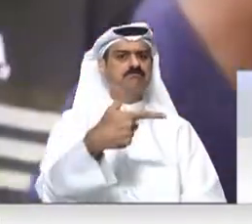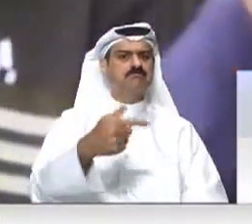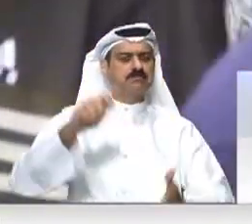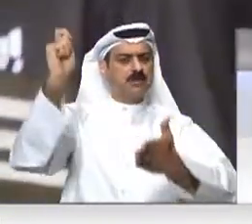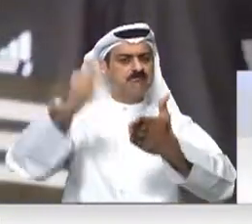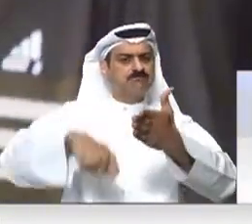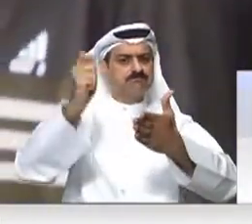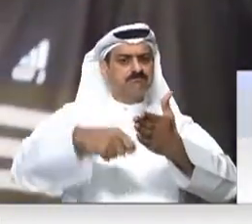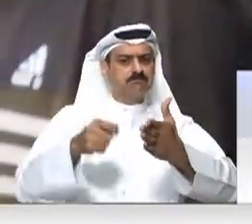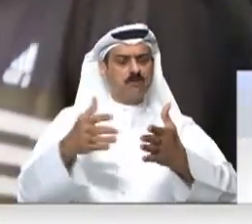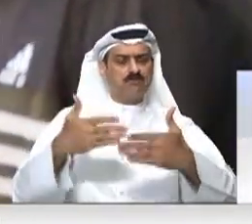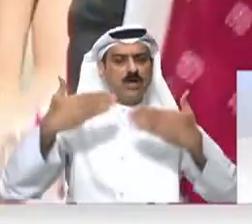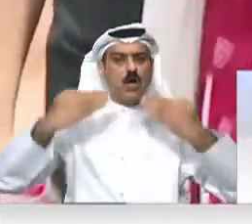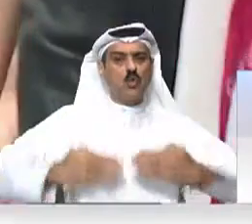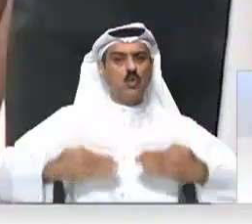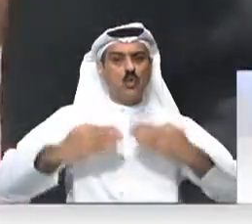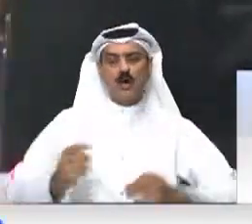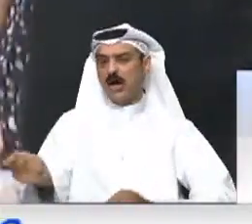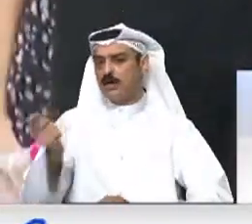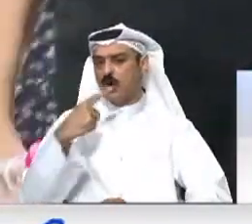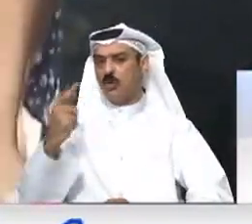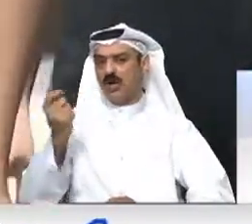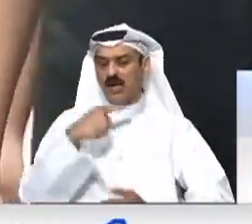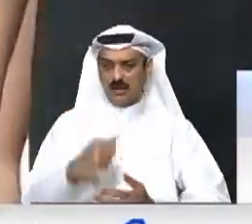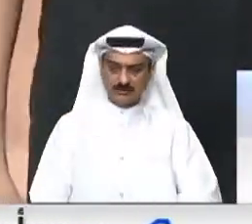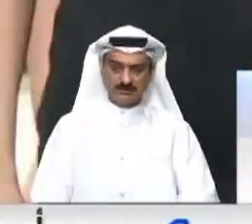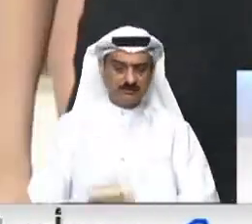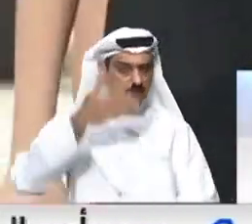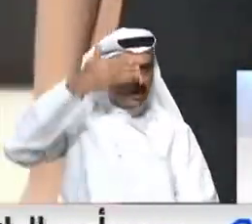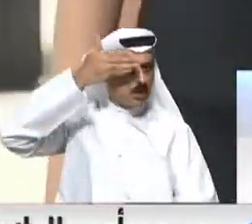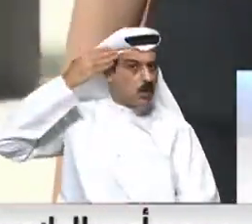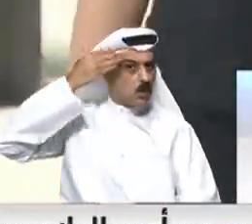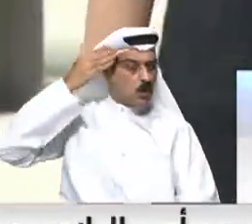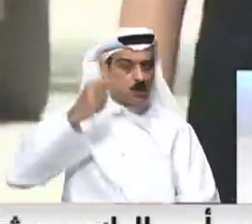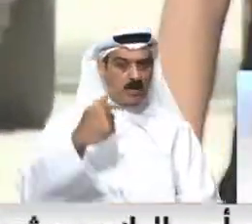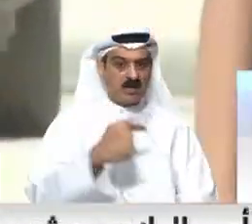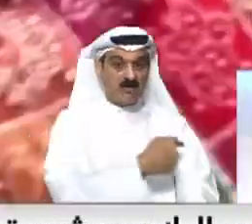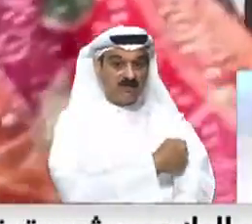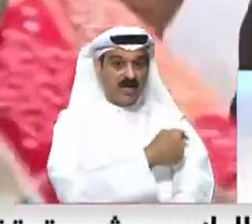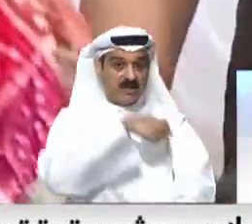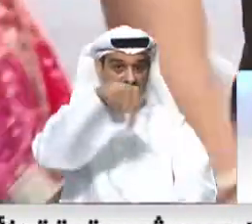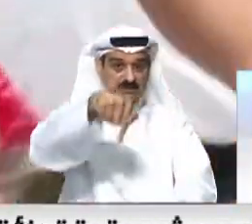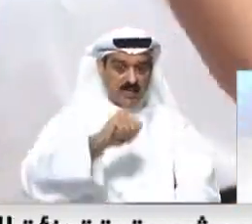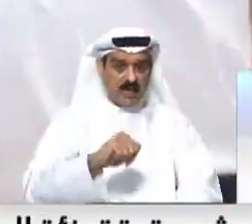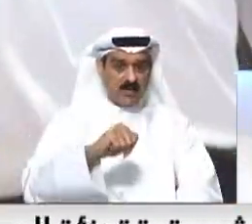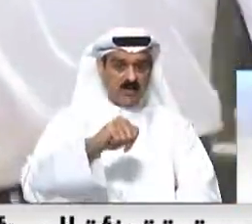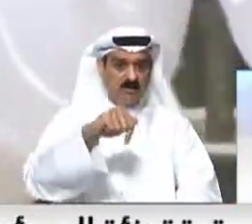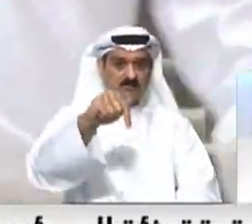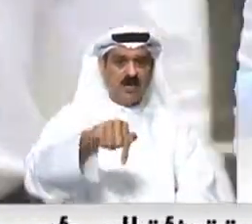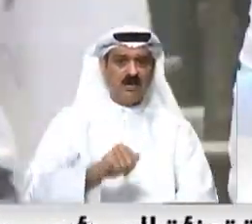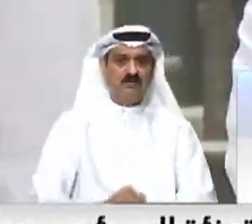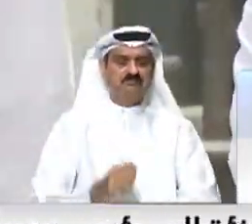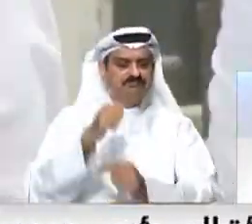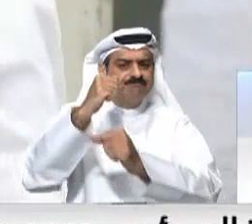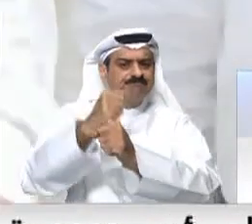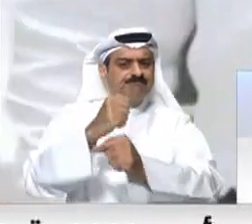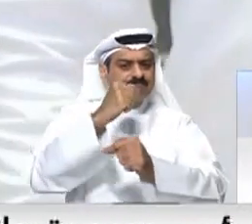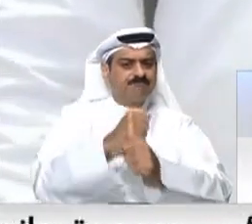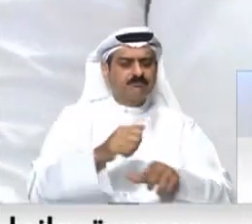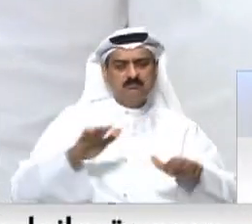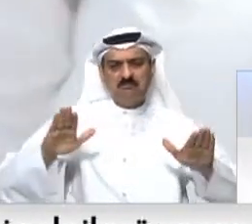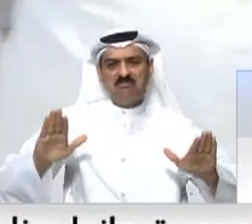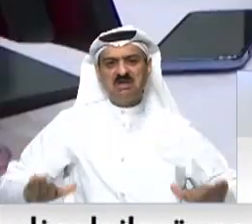بالوقايه والعلاج خبراء الصحه اشاروا الى انماط الحياه غير الصحيه والقائمه على الجلوس